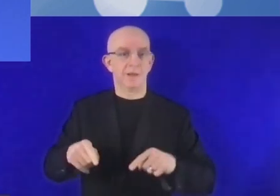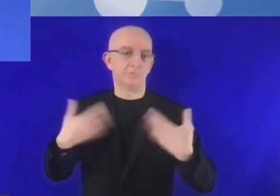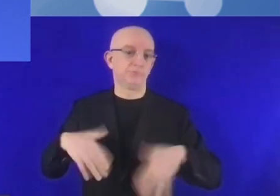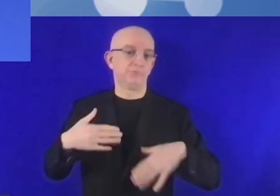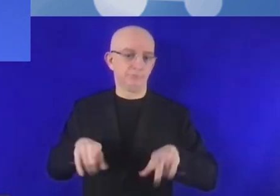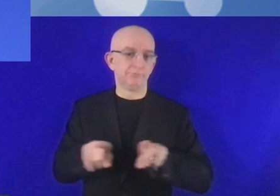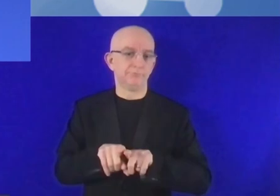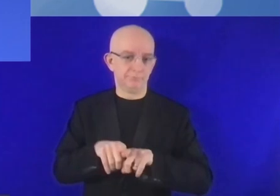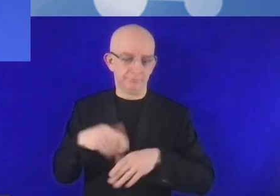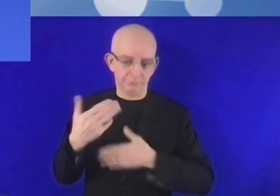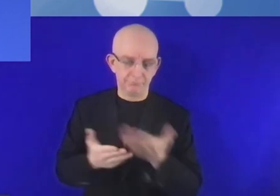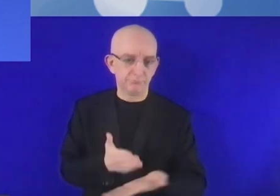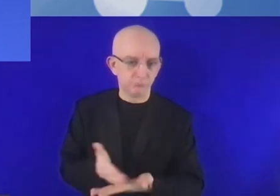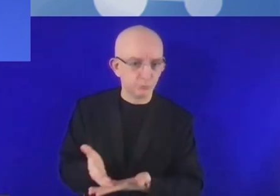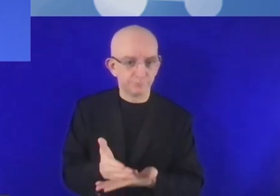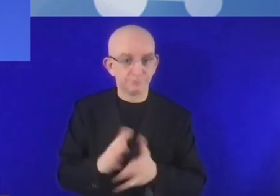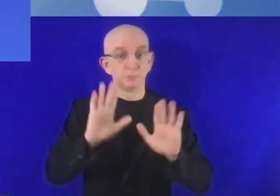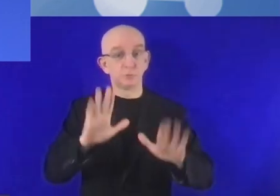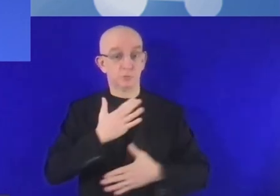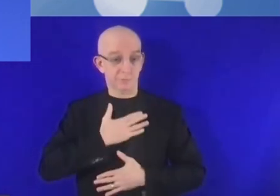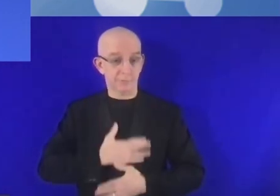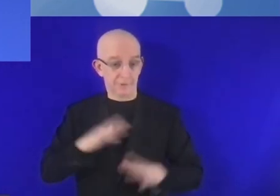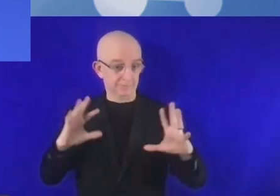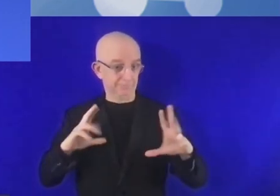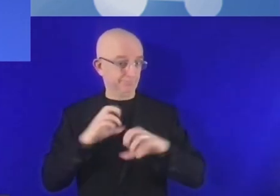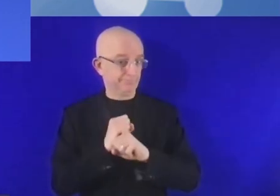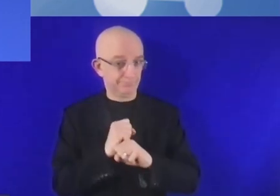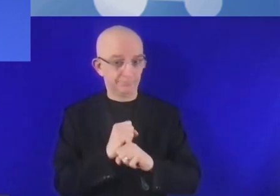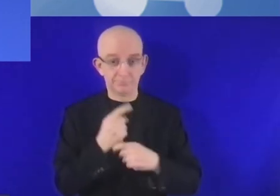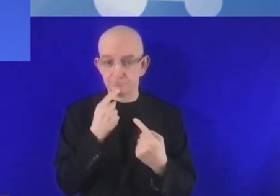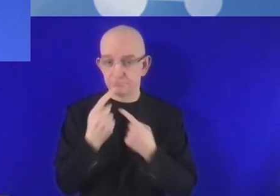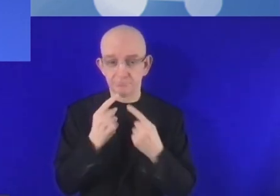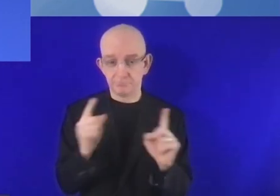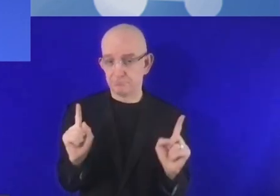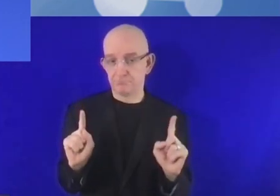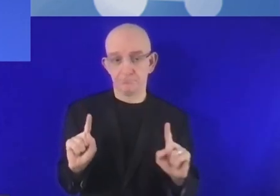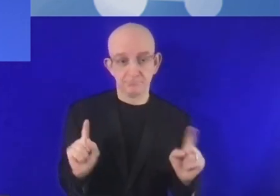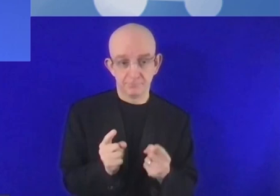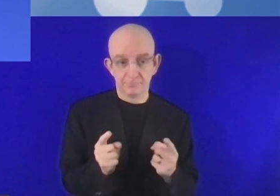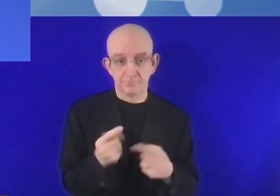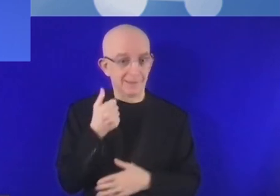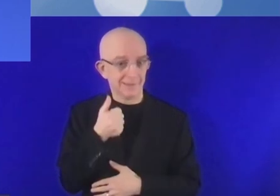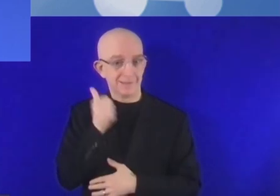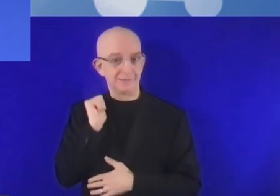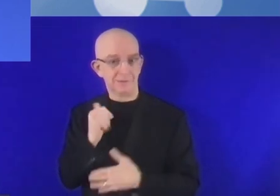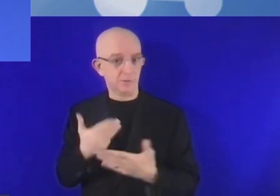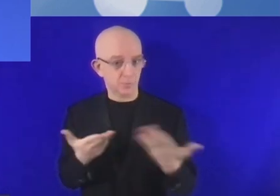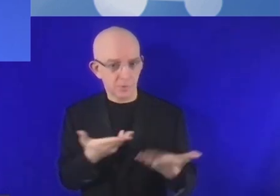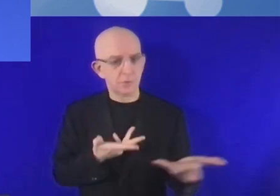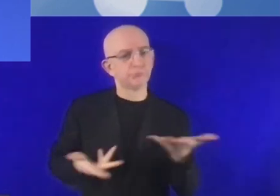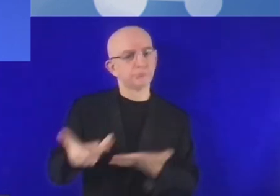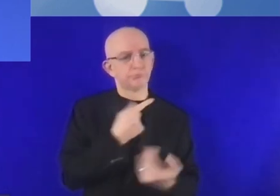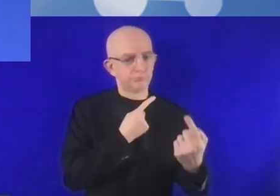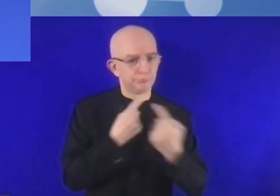infrastruktura, czyli dostęp do sieci, dostęp do nowoczesnej infrastruktury, sieci 5G, 6G, kolejne